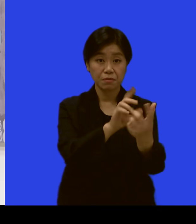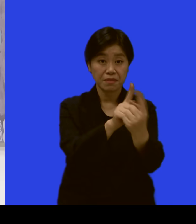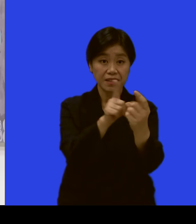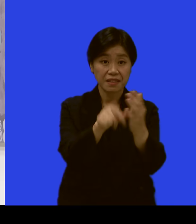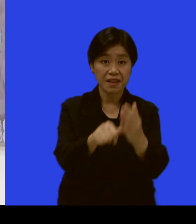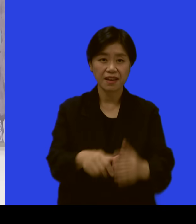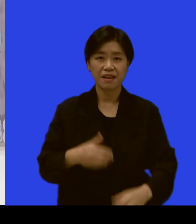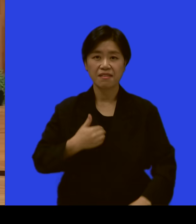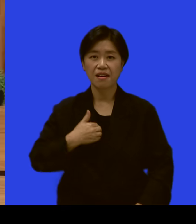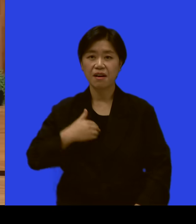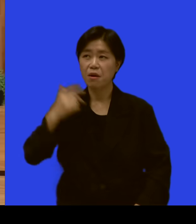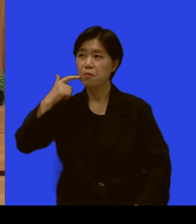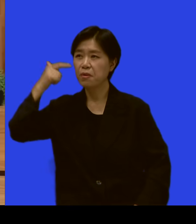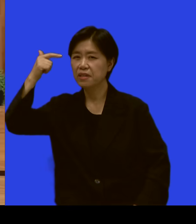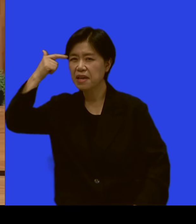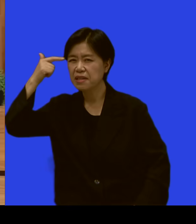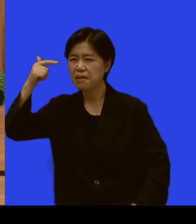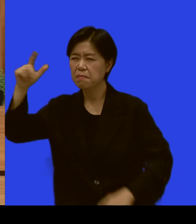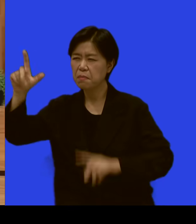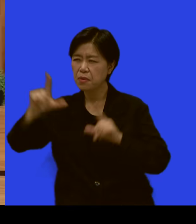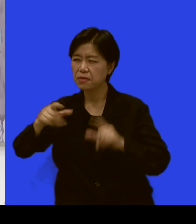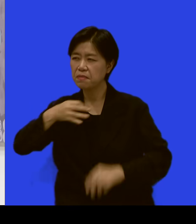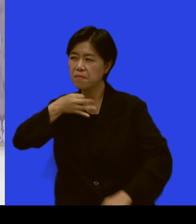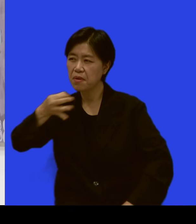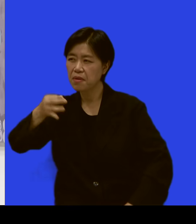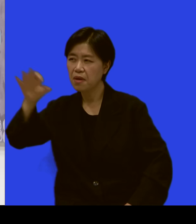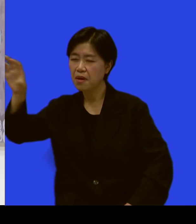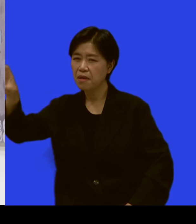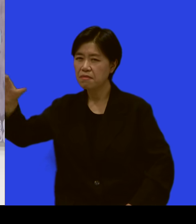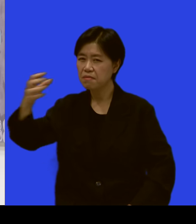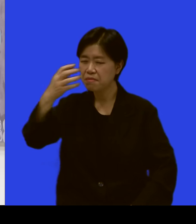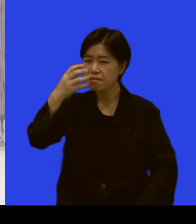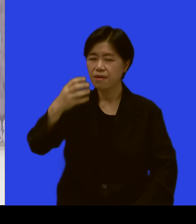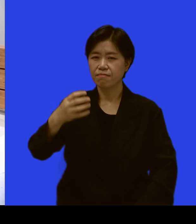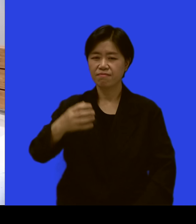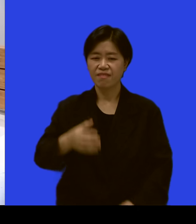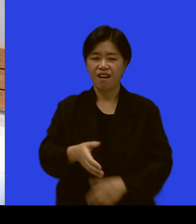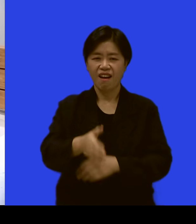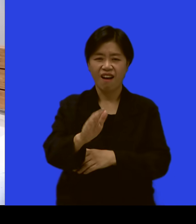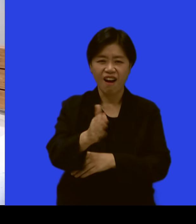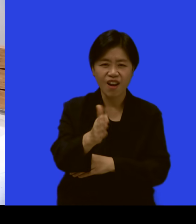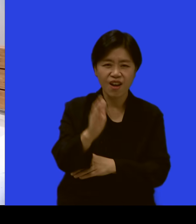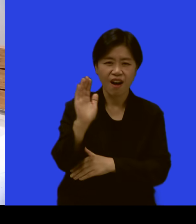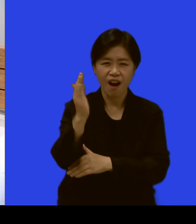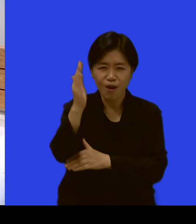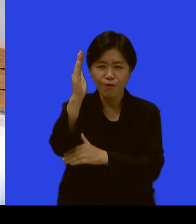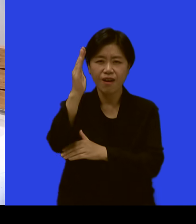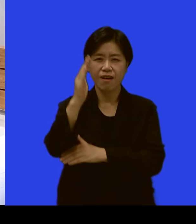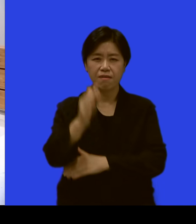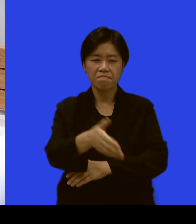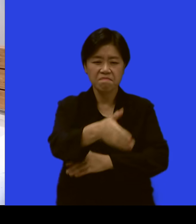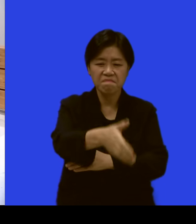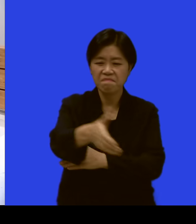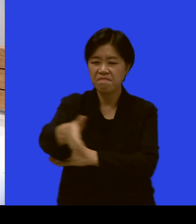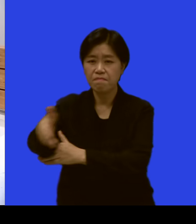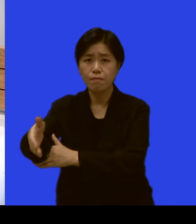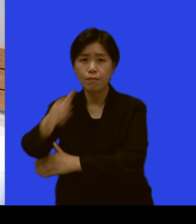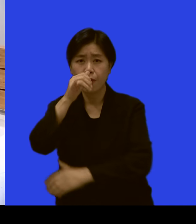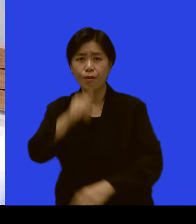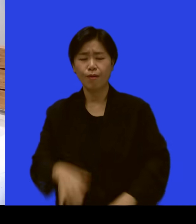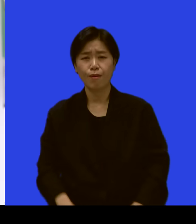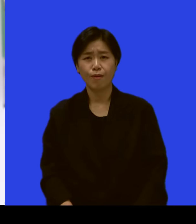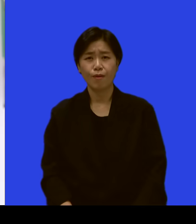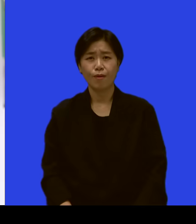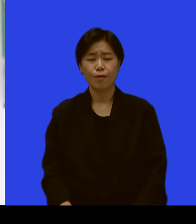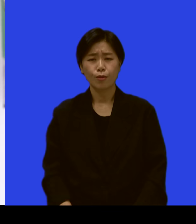그 목사님 같은 목소리 있잖아요. 네네. 막 뭐 할렐루야 뭐 이런 목소리 있잖아요. 네네네. 저 지금도 사실 그런 목소리를 잘 못하겠는데 예, 중정.